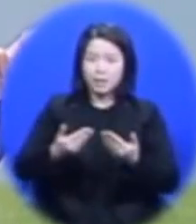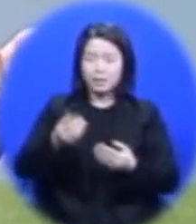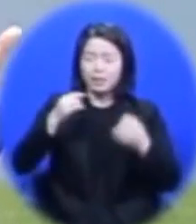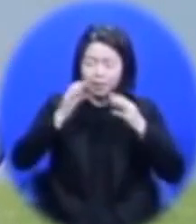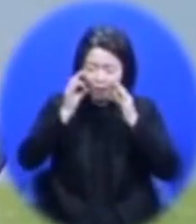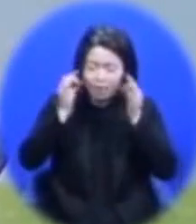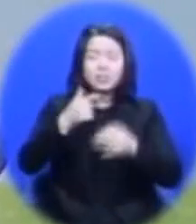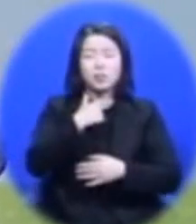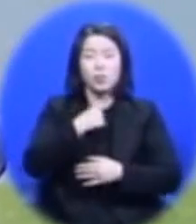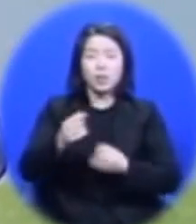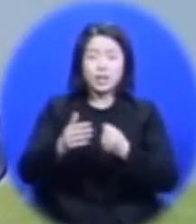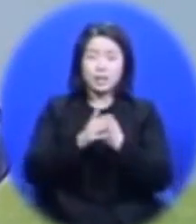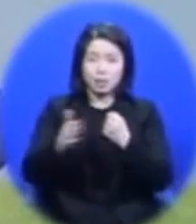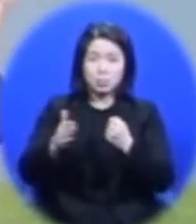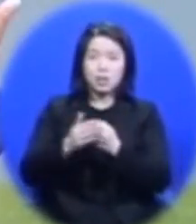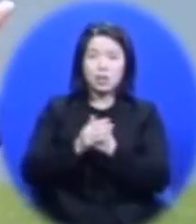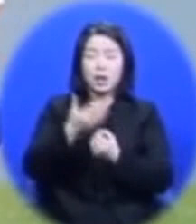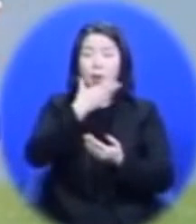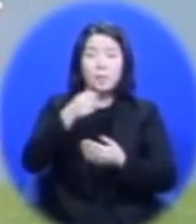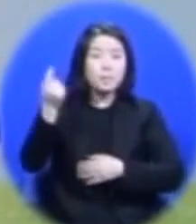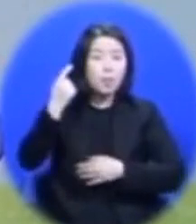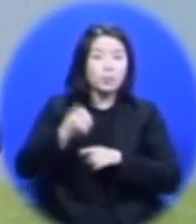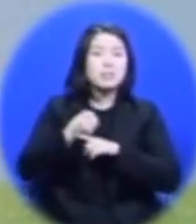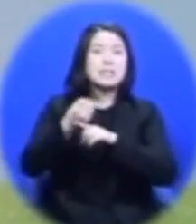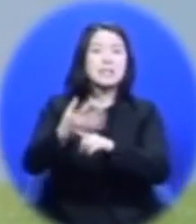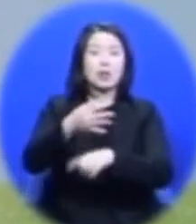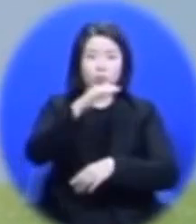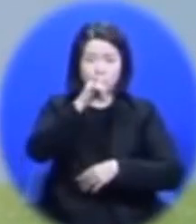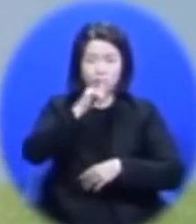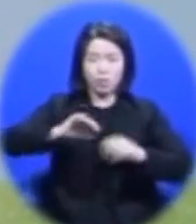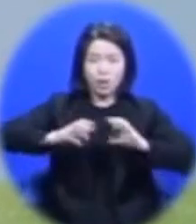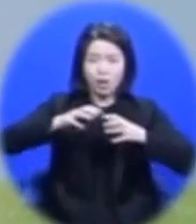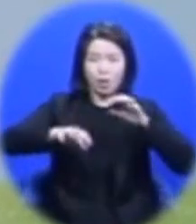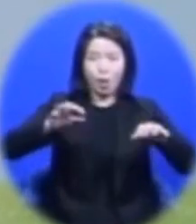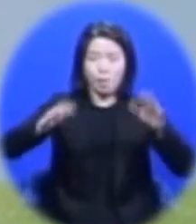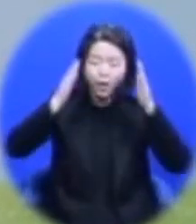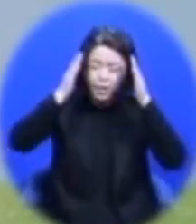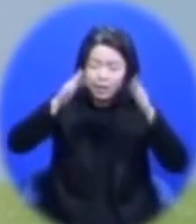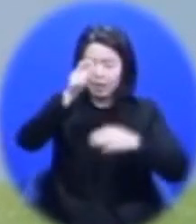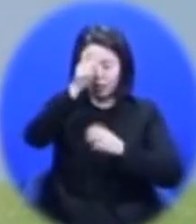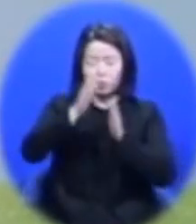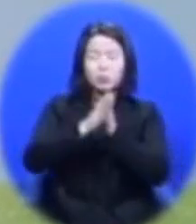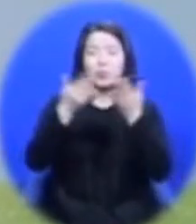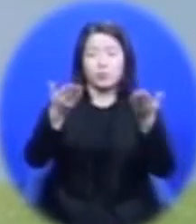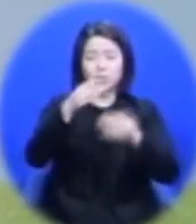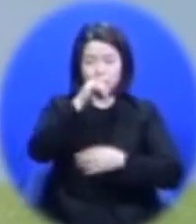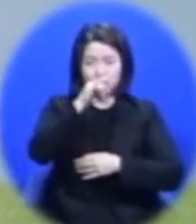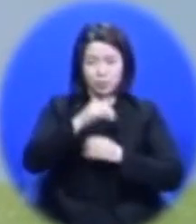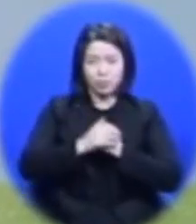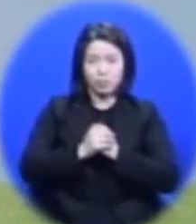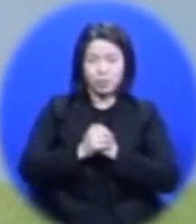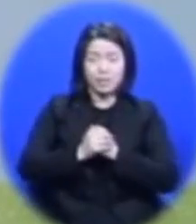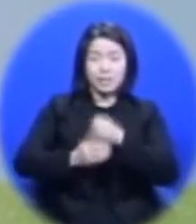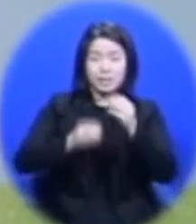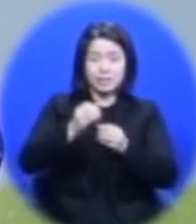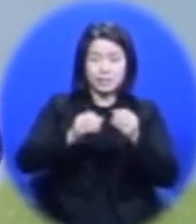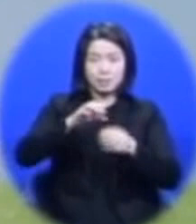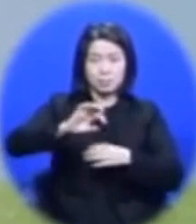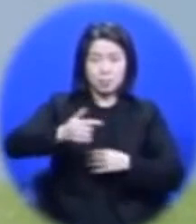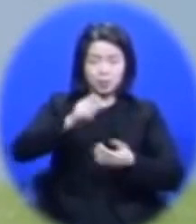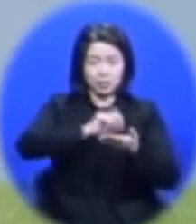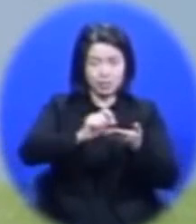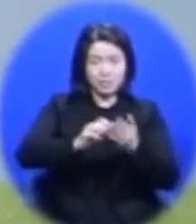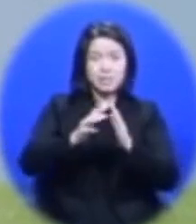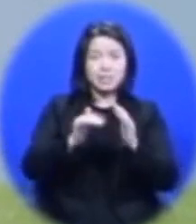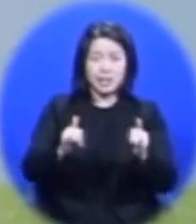원하니까 복음을 전하는 거예요. 열방을 위해 기도를 하게 되는 겁니다. 이 시편 기자는 자기가